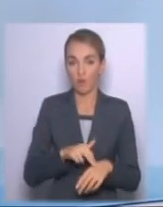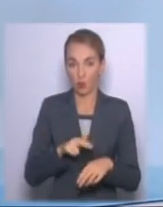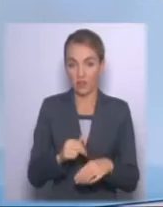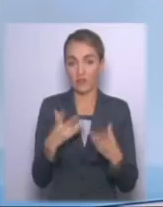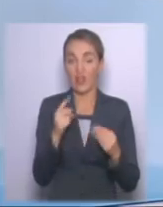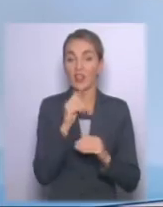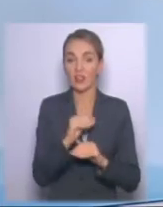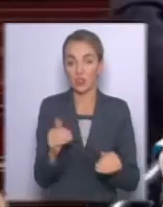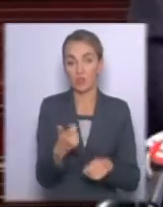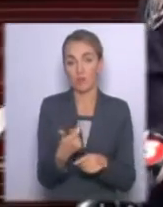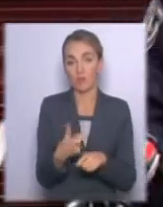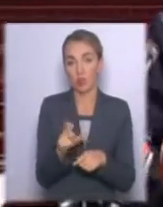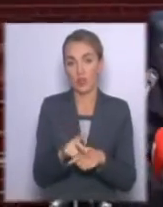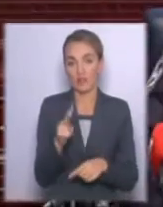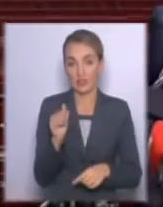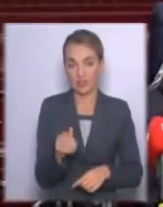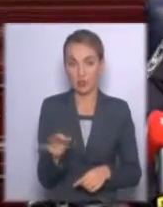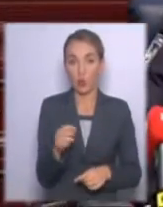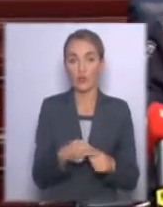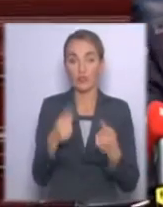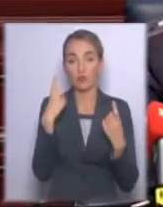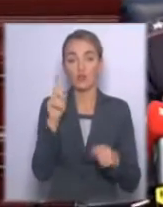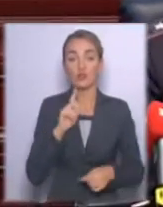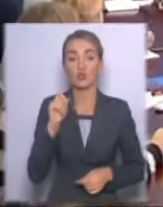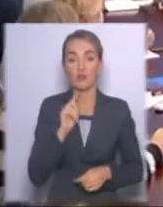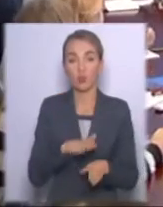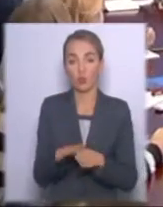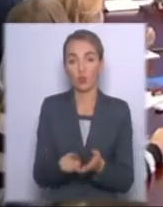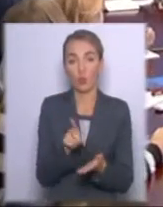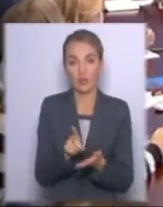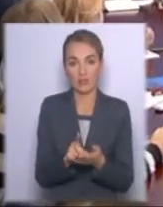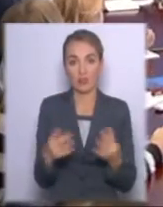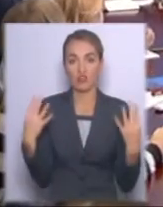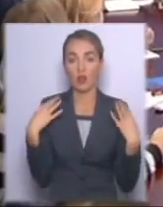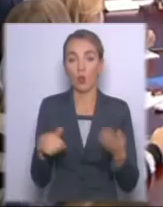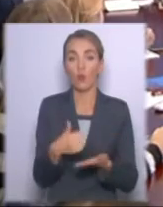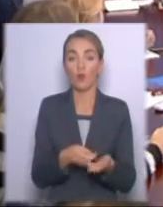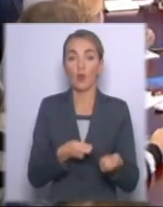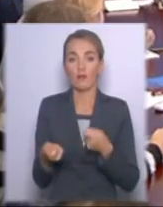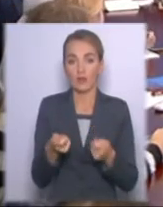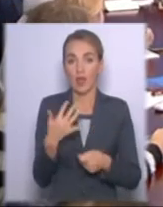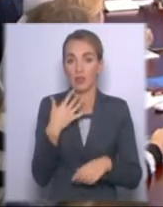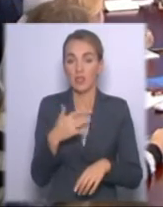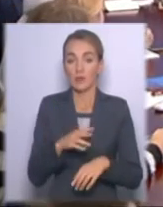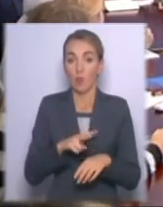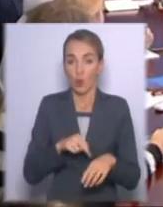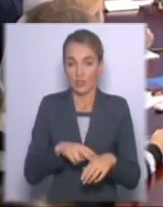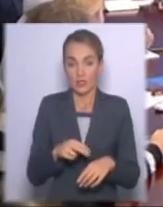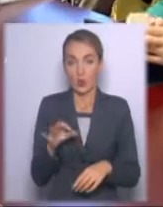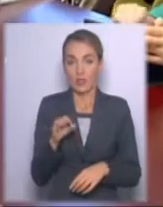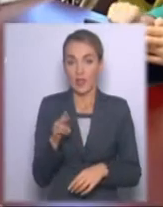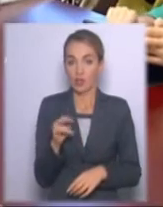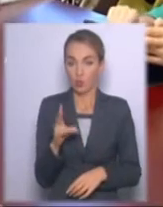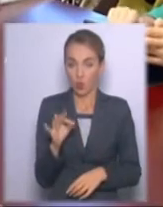один тиші – понад 2 тисячі. Про це повідомив тимчасовий виконувач обов'язків начальника головного управління Нацполіції у Києві Олександр